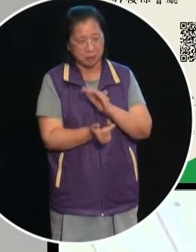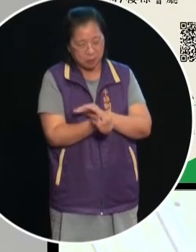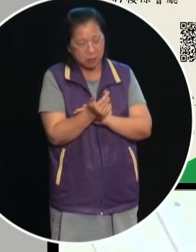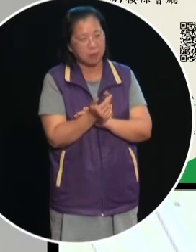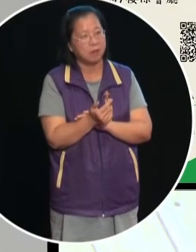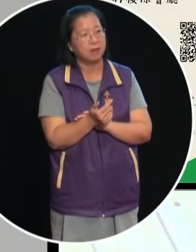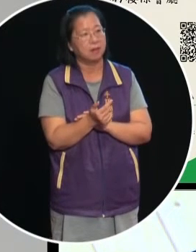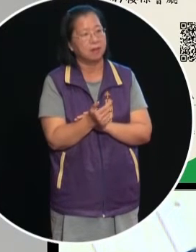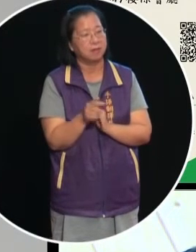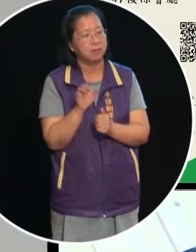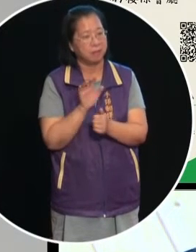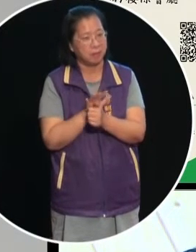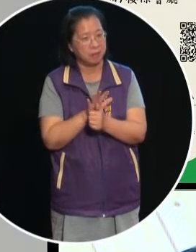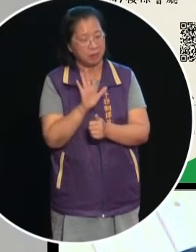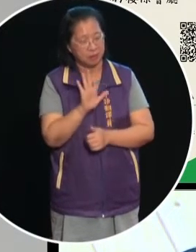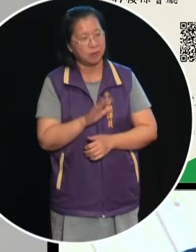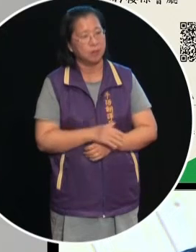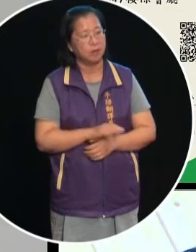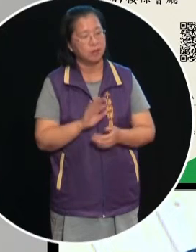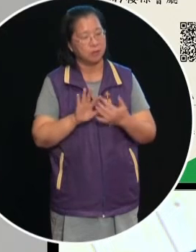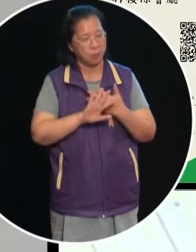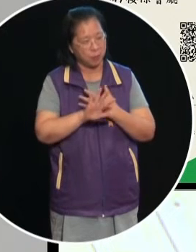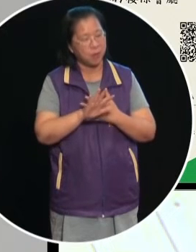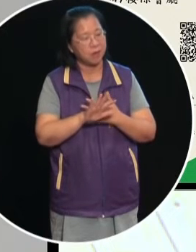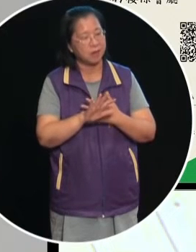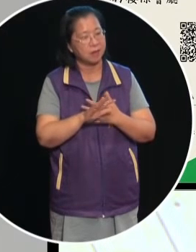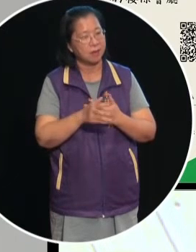才有一个外交效果、政治效果。